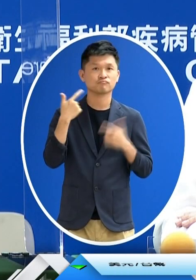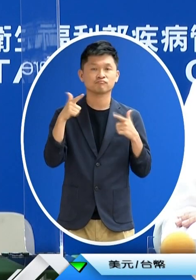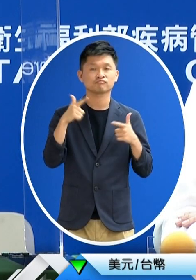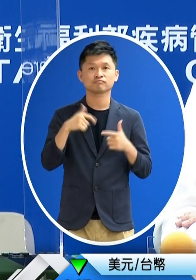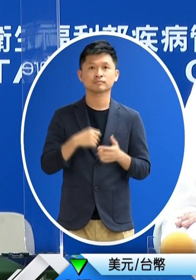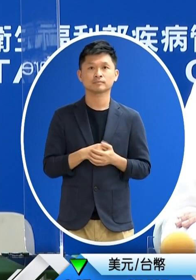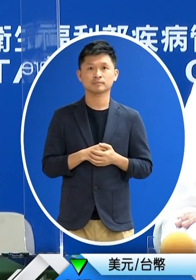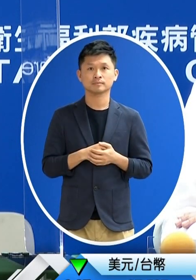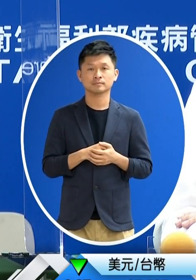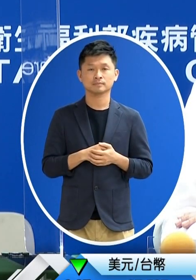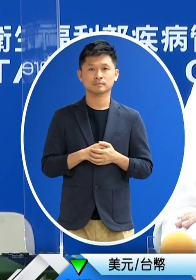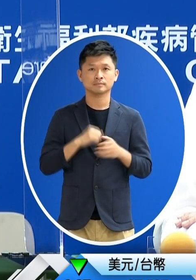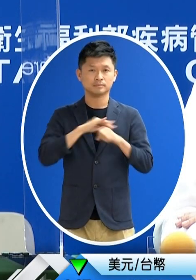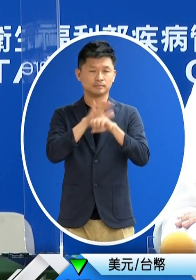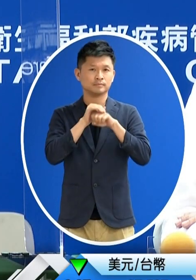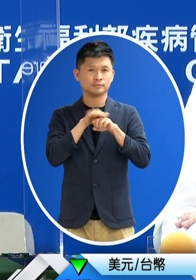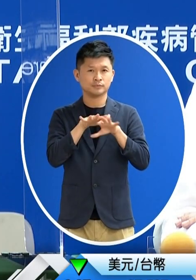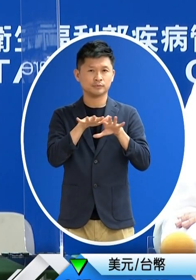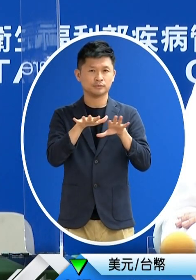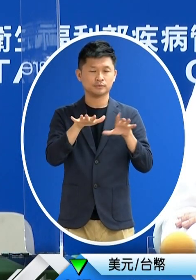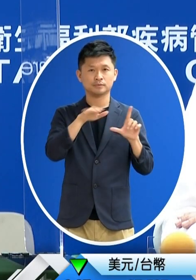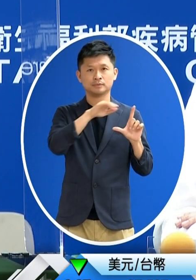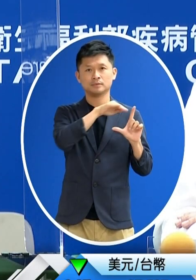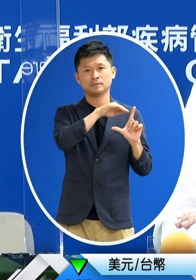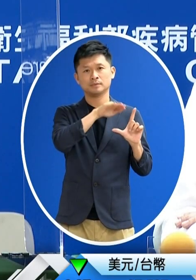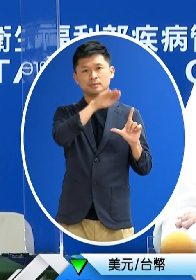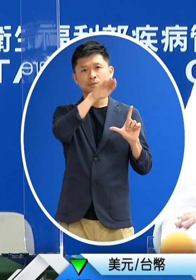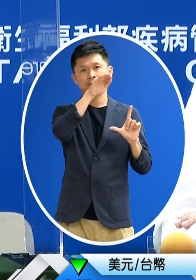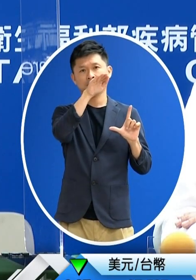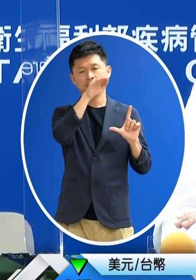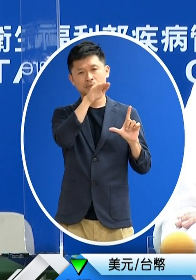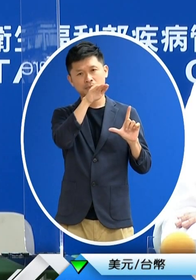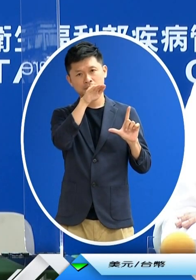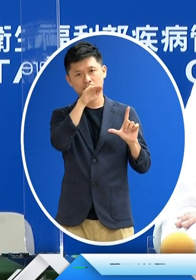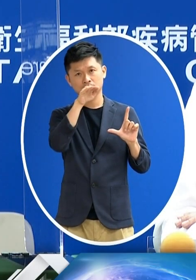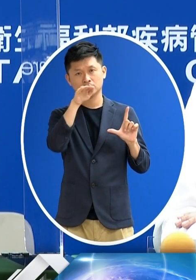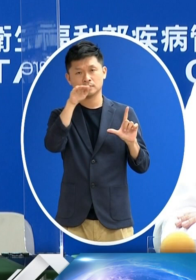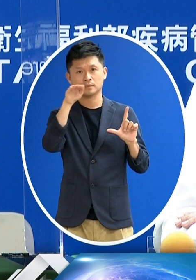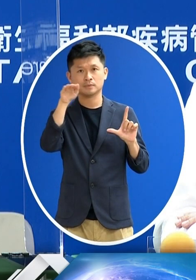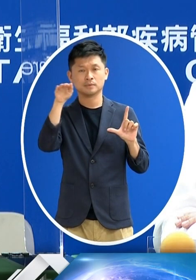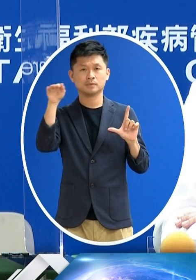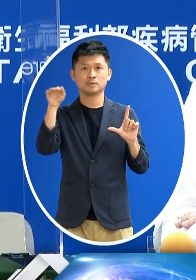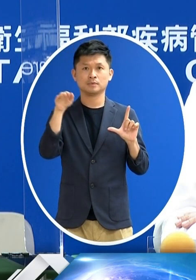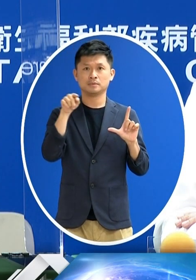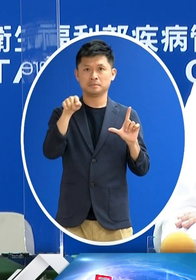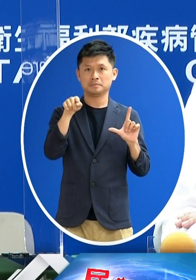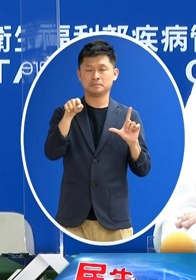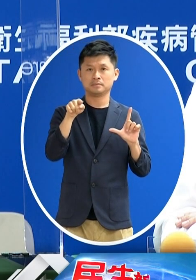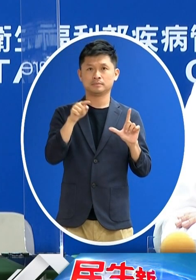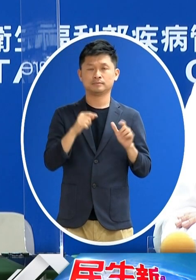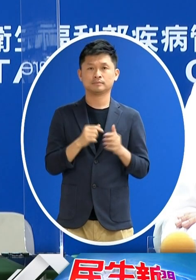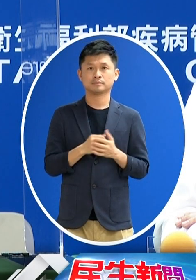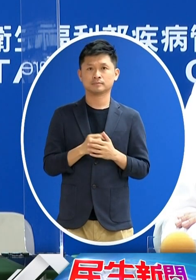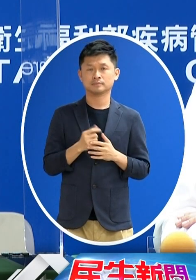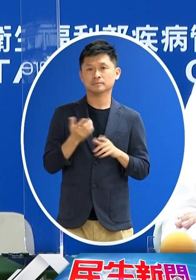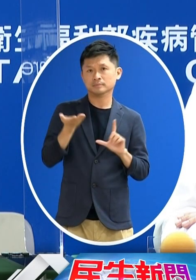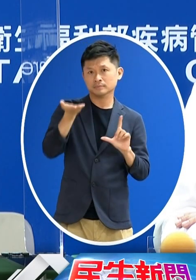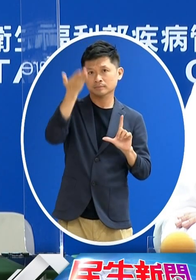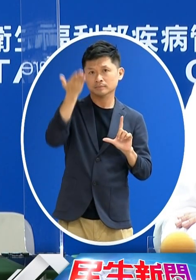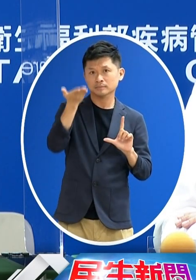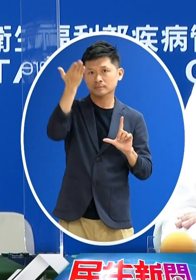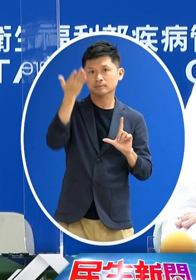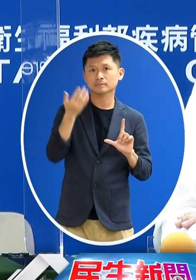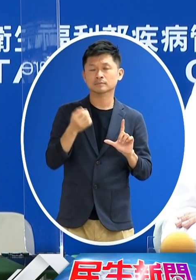这疫情就是稳在这个这样的一个一个这一峰这一波的上面也没有看到